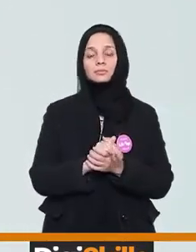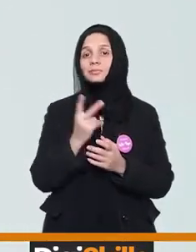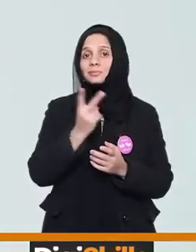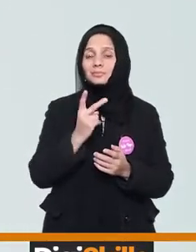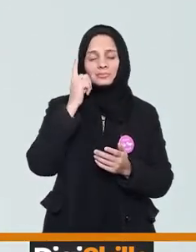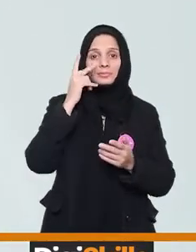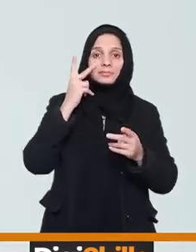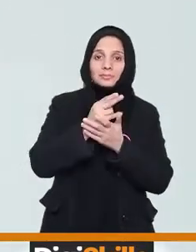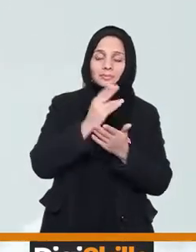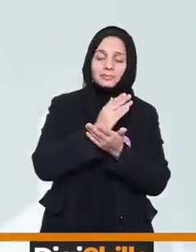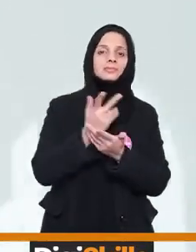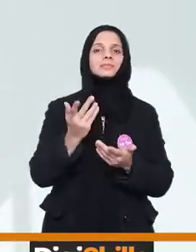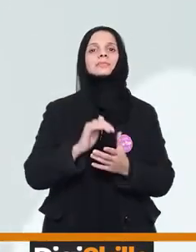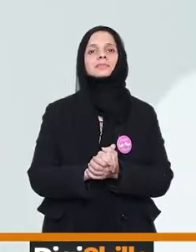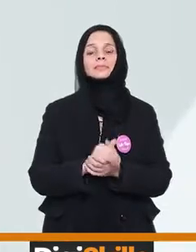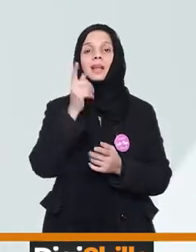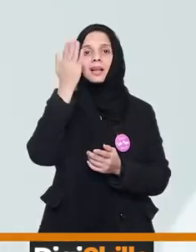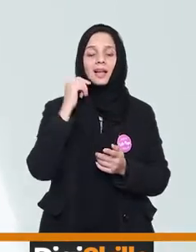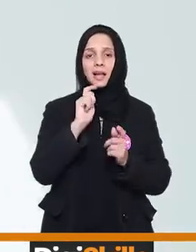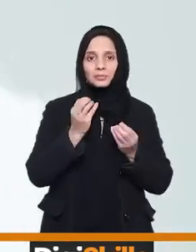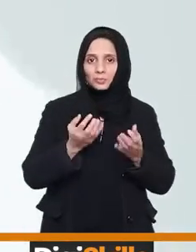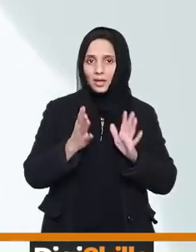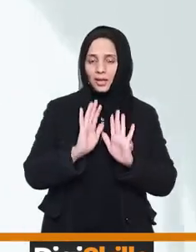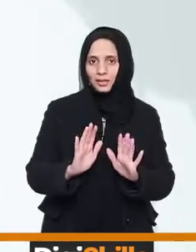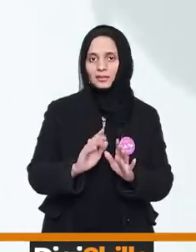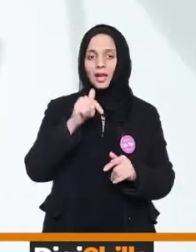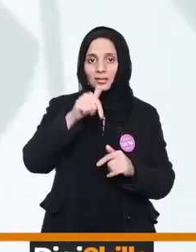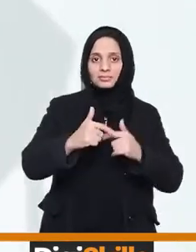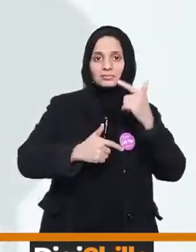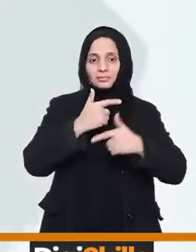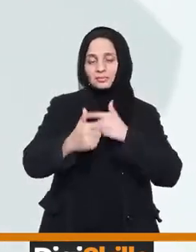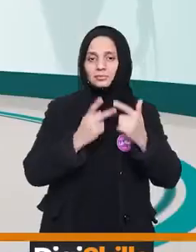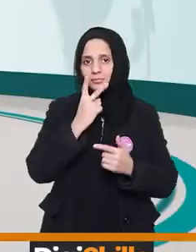بہانے۔ یہ ڈسٹریکشنز ہیں خواتین و حضرات۔ جب آپ کام کر رہے ہوں تو